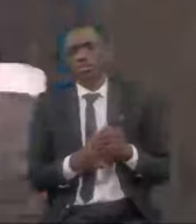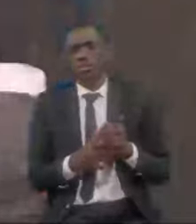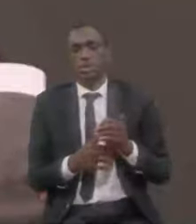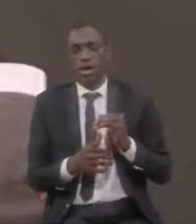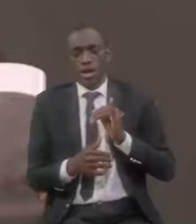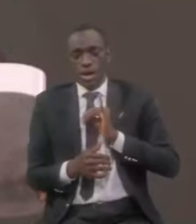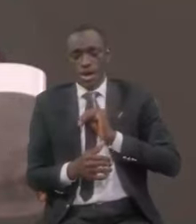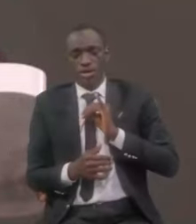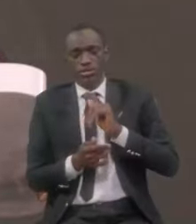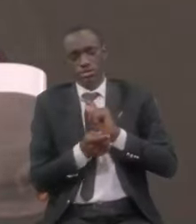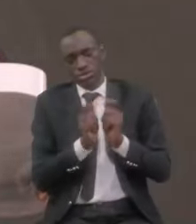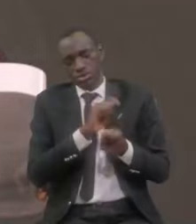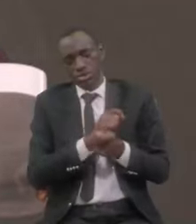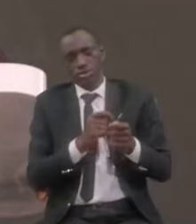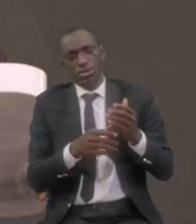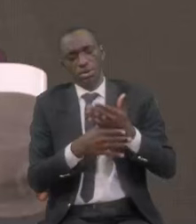J'abandonne.